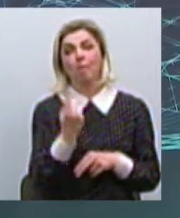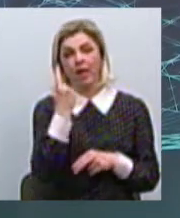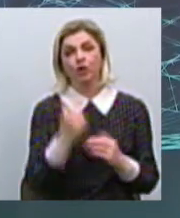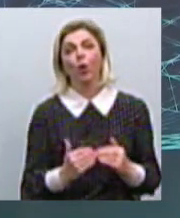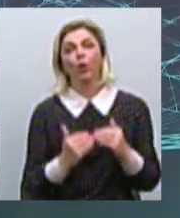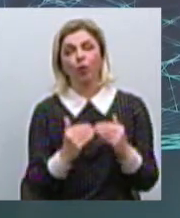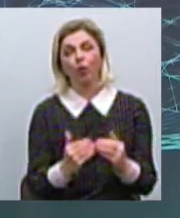такий до...